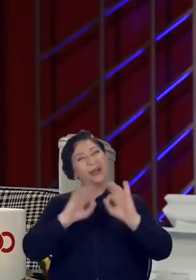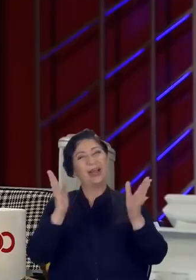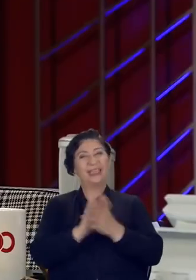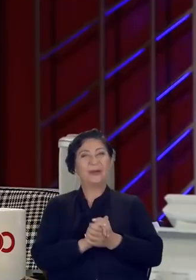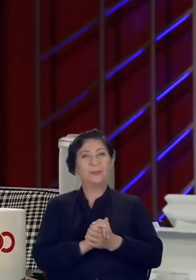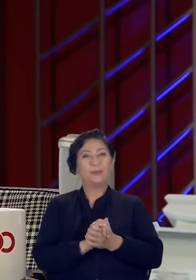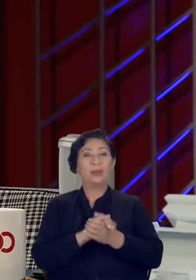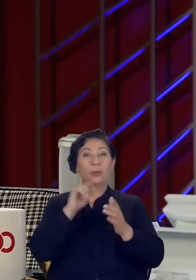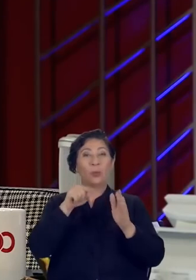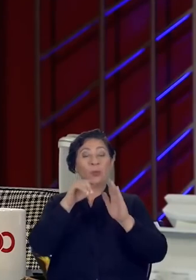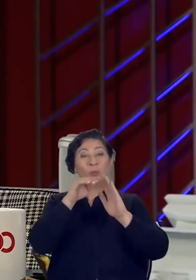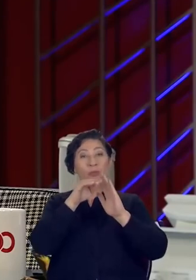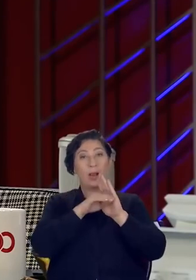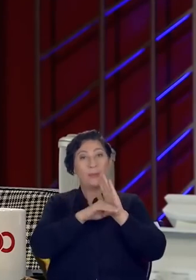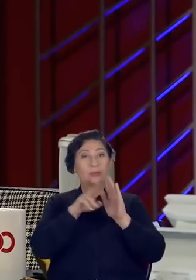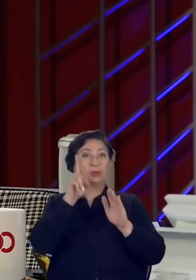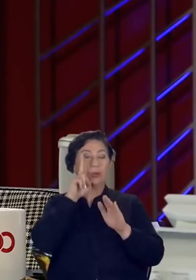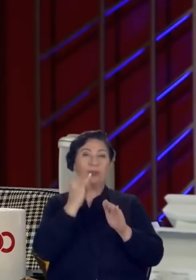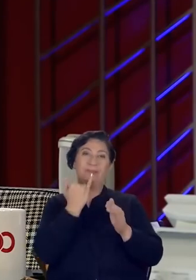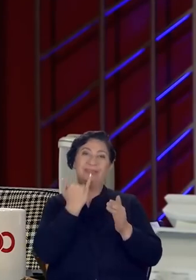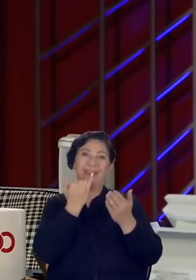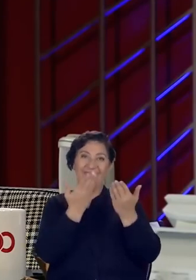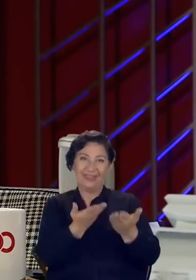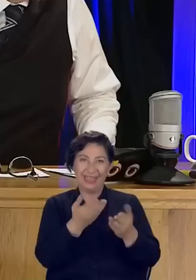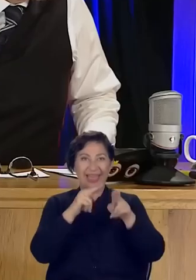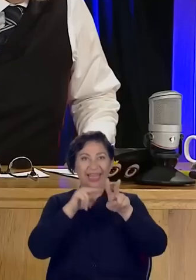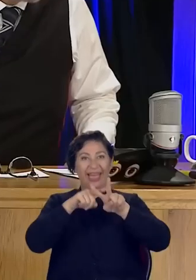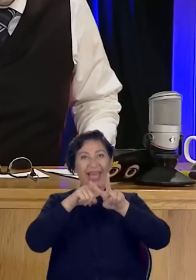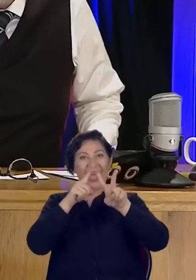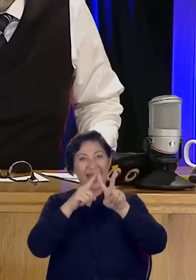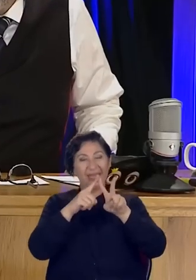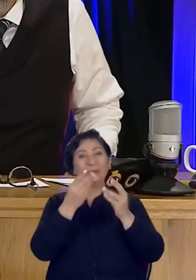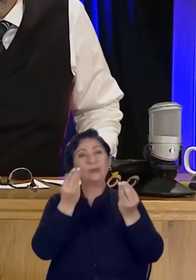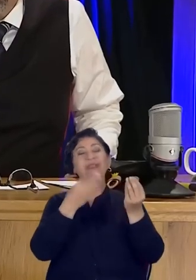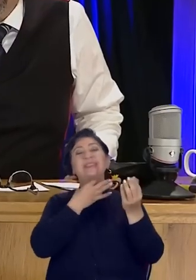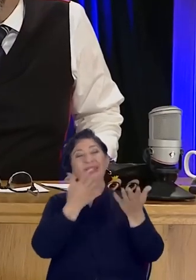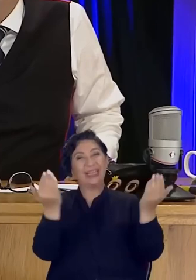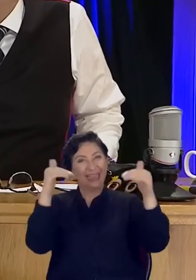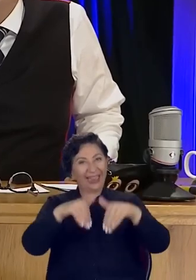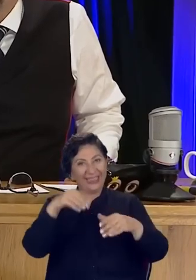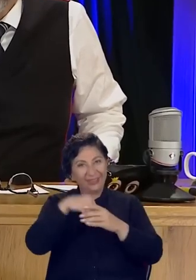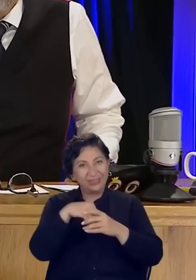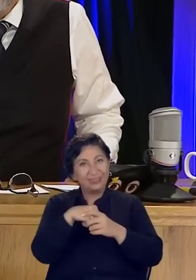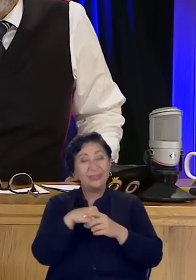Harikulade. Peki bu programın son sanatçısı Kaan Orkun. Çok teşekkür ederiz kendisine